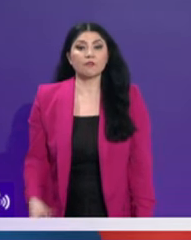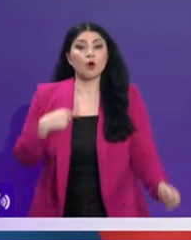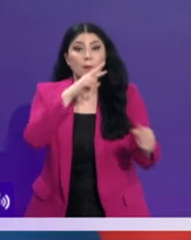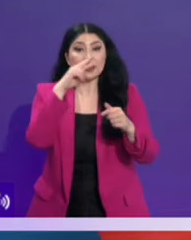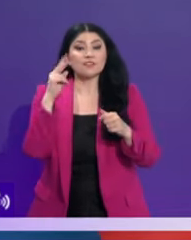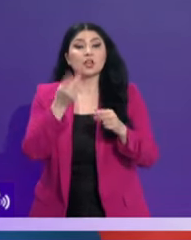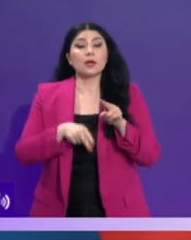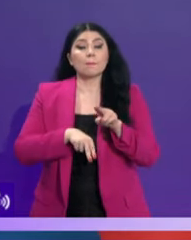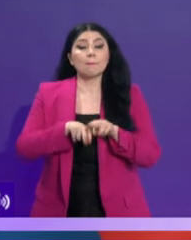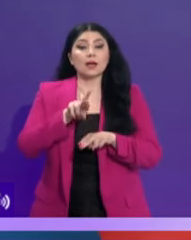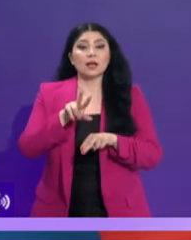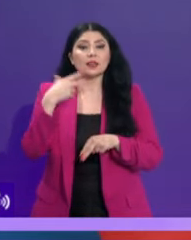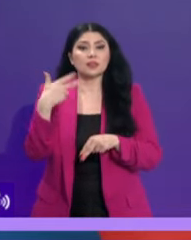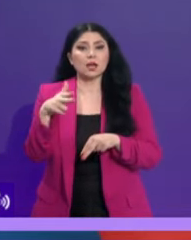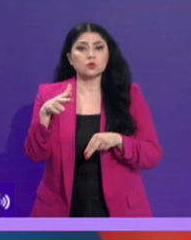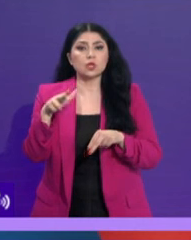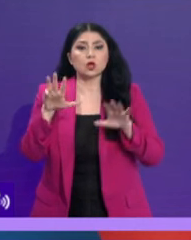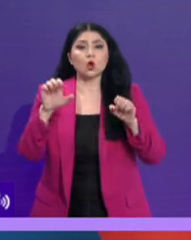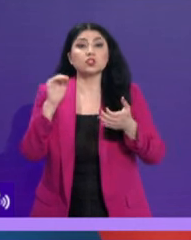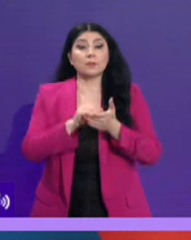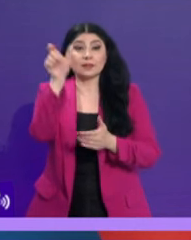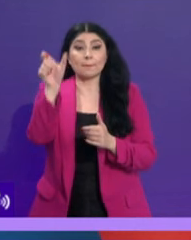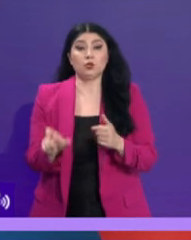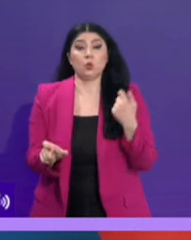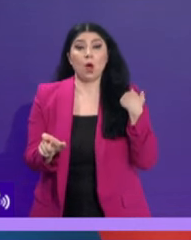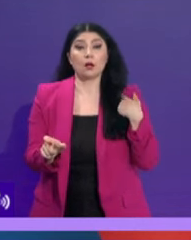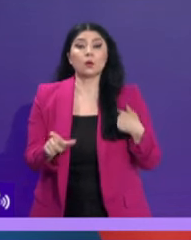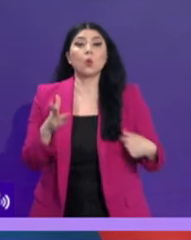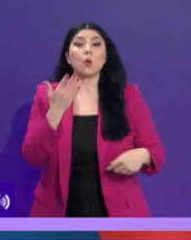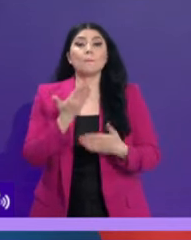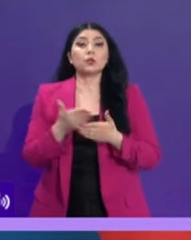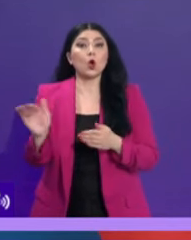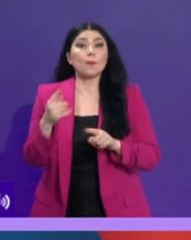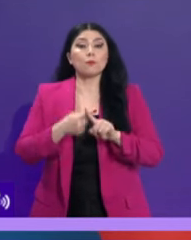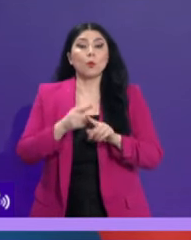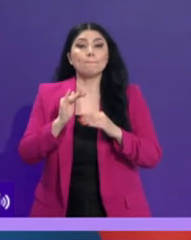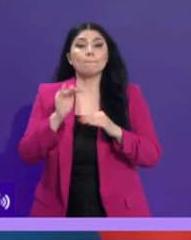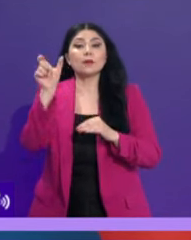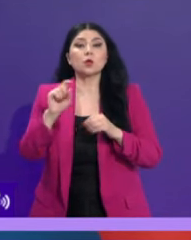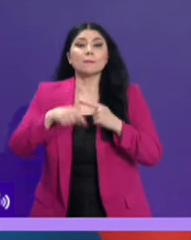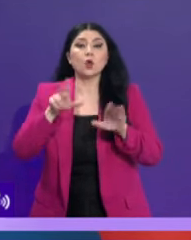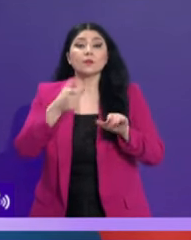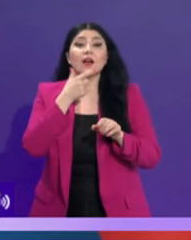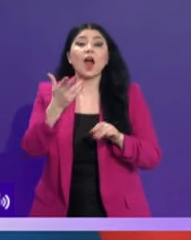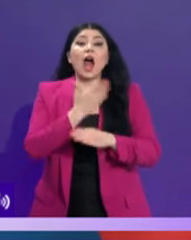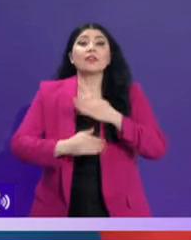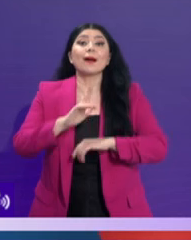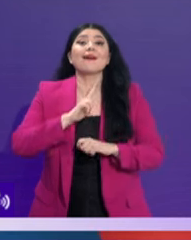această măsură circa 390.000 de persoane. Repet, pentru copiii și adulții cu handicap grav.